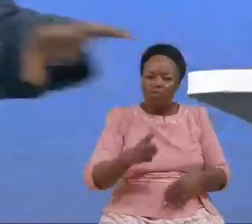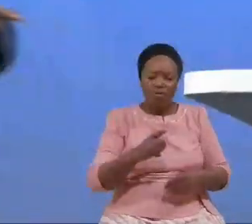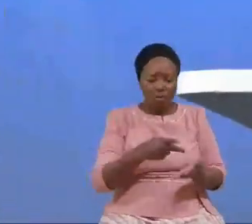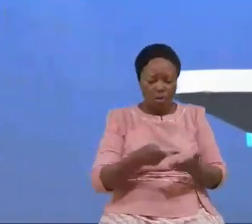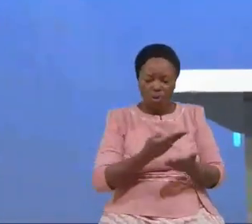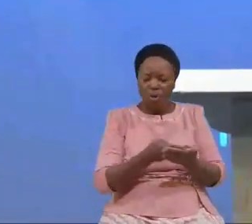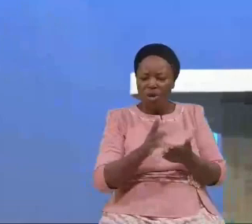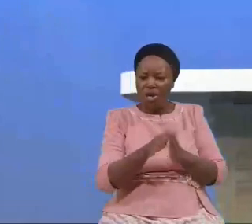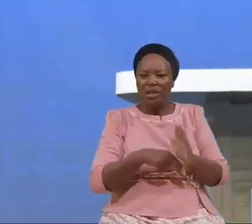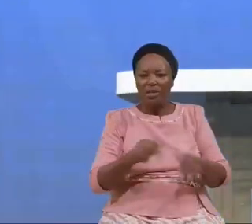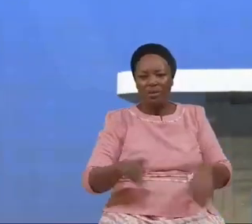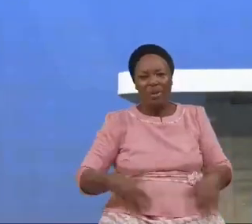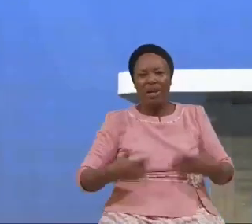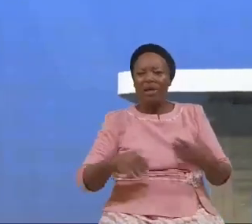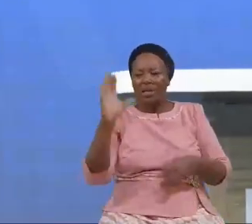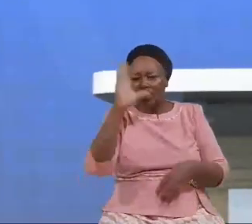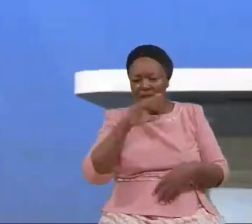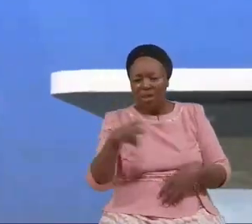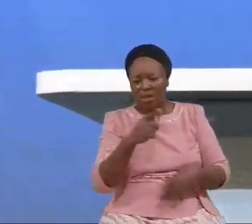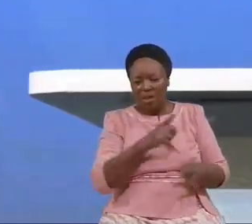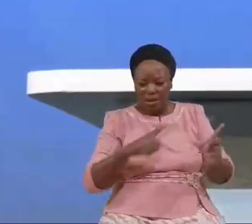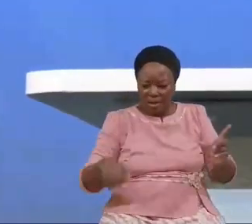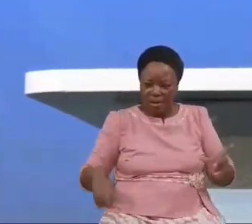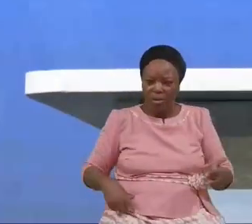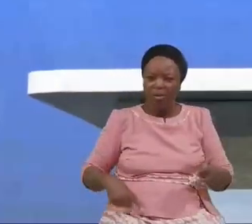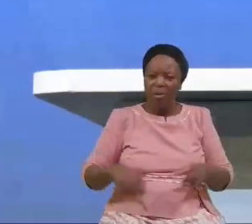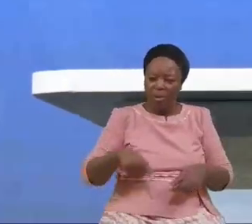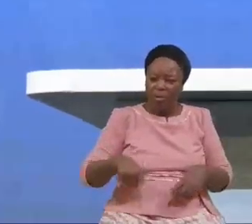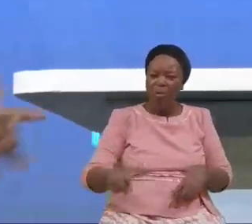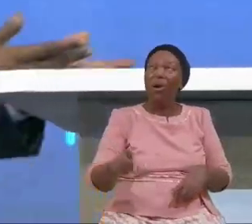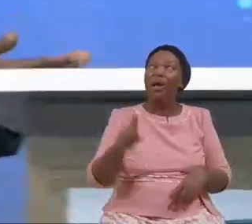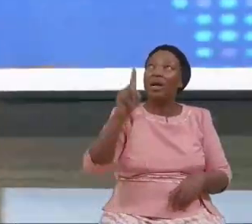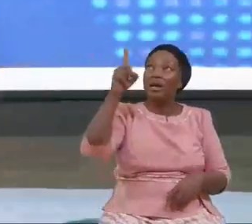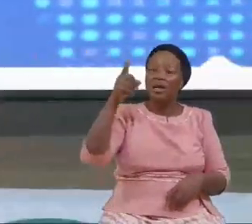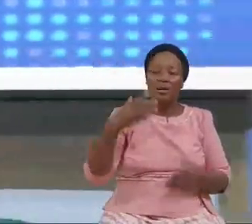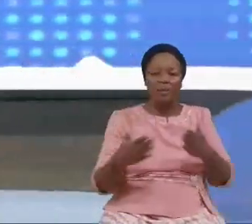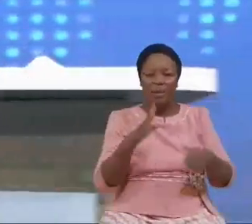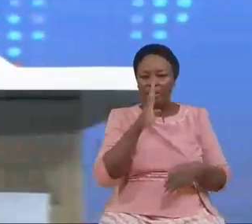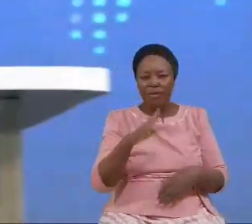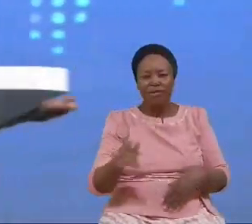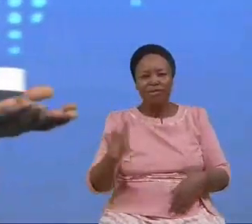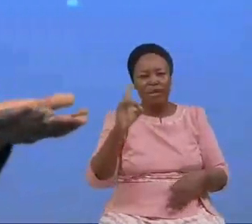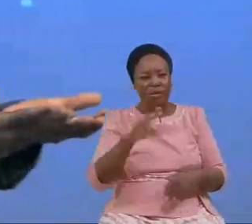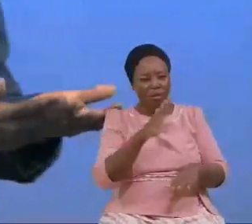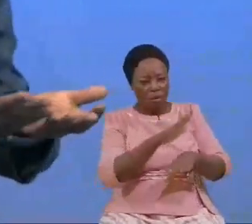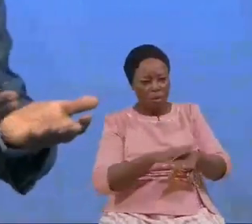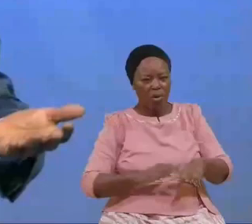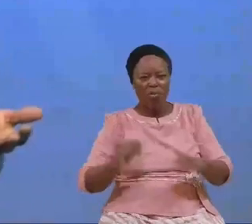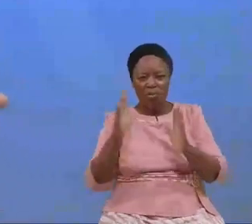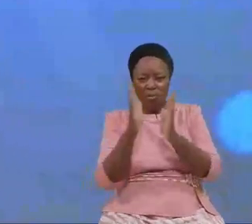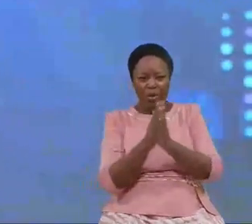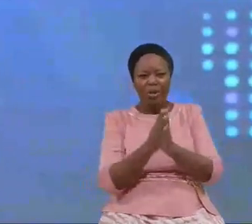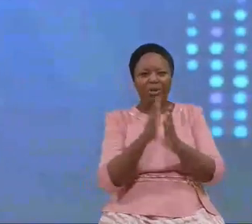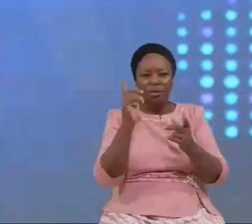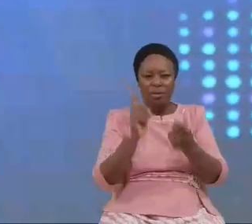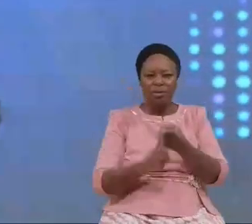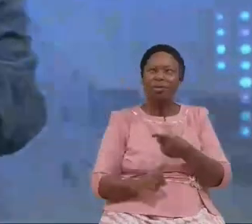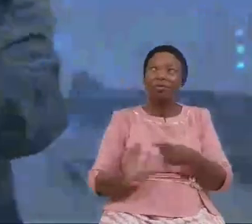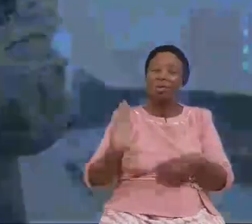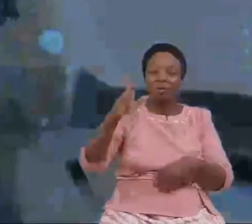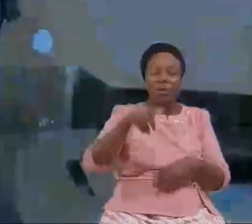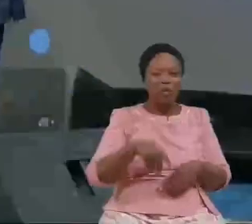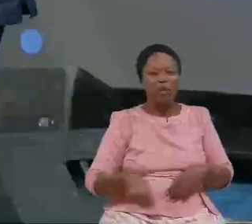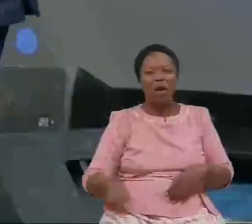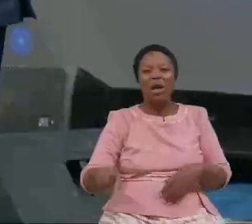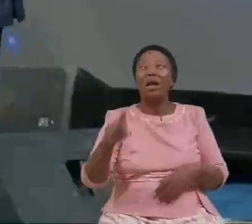pratique chercher l'éternel pendant qu'il se trouve invoquer le tandis qu'il est